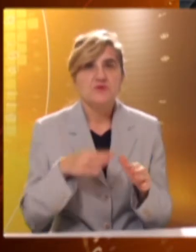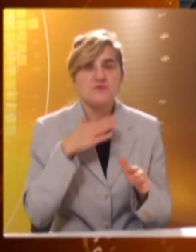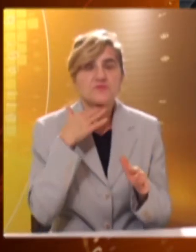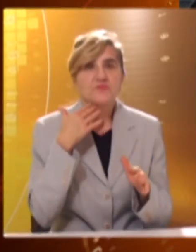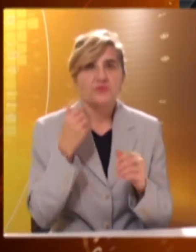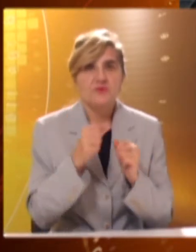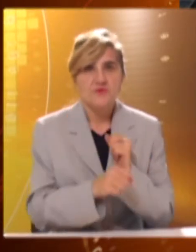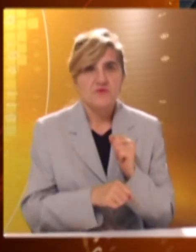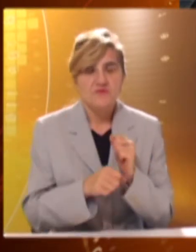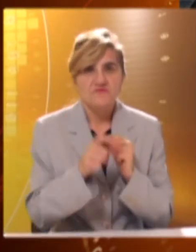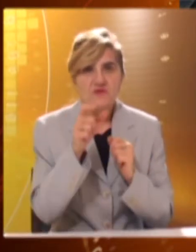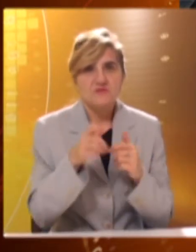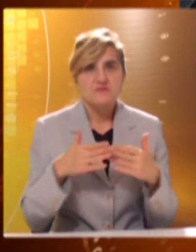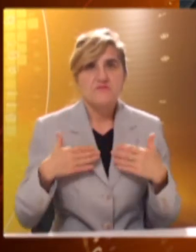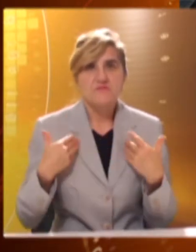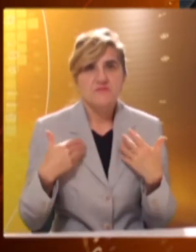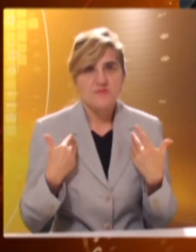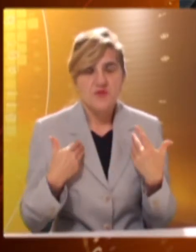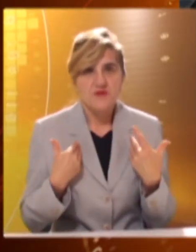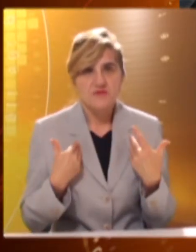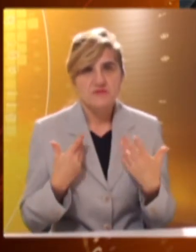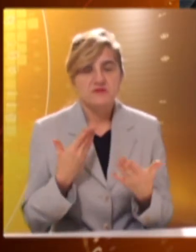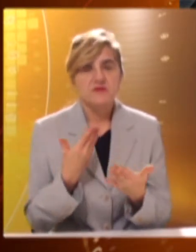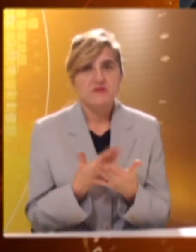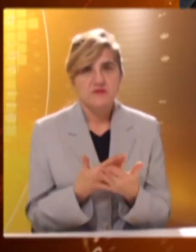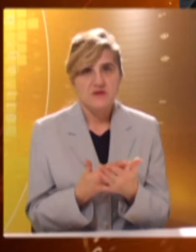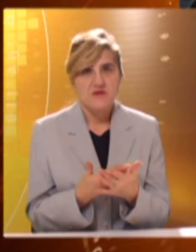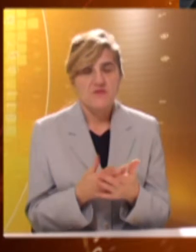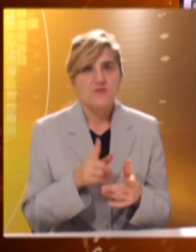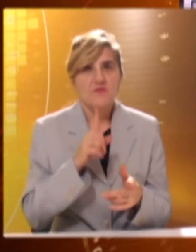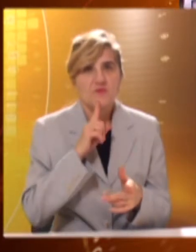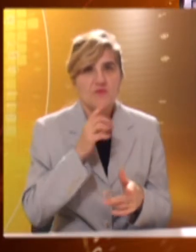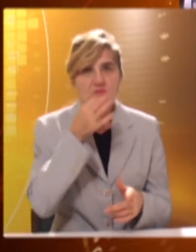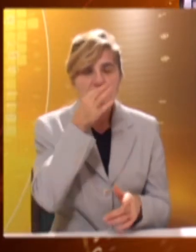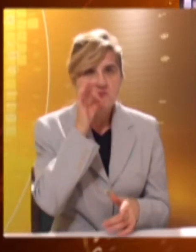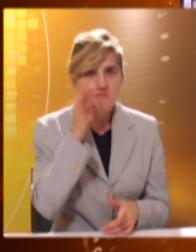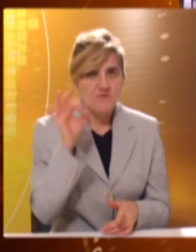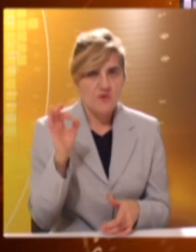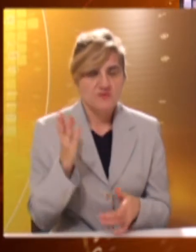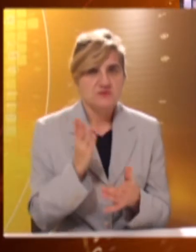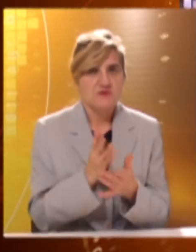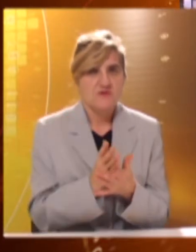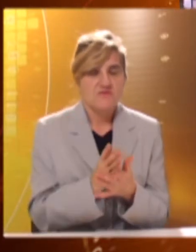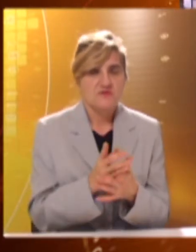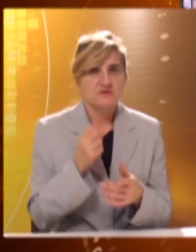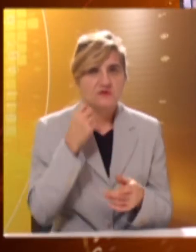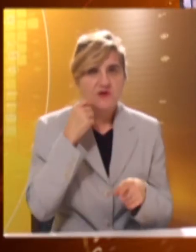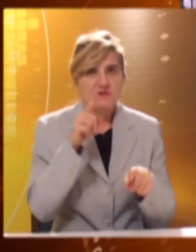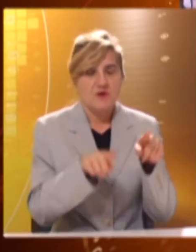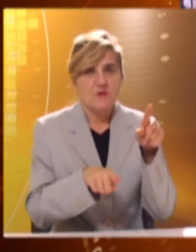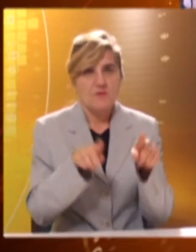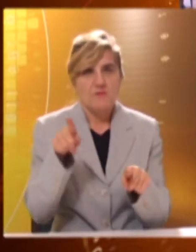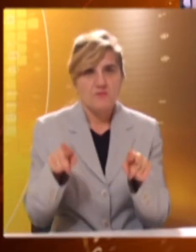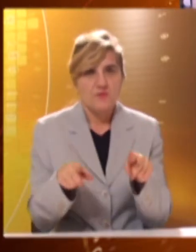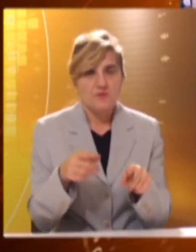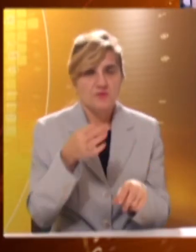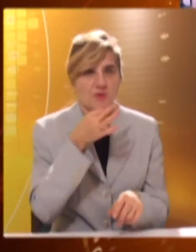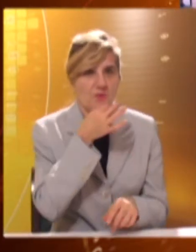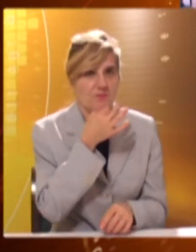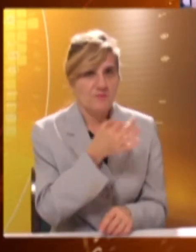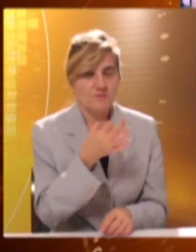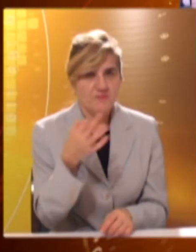dan profesori izražavaju nadu u to da će se položaj fakultetski obrazovanih ljudi kod nas poboljšati, te da se već poboljšao kad su pojedine profesije u pitanju,